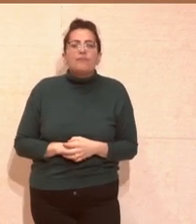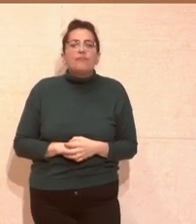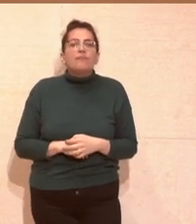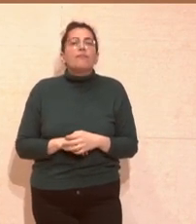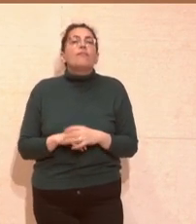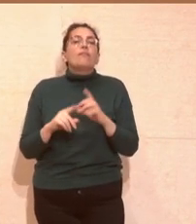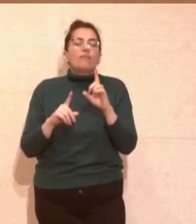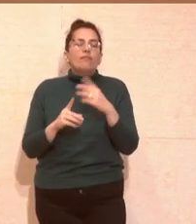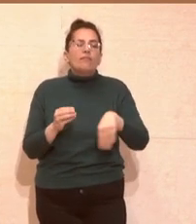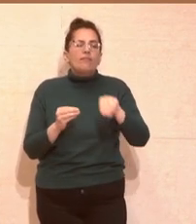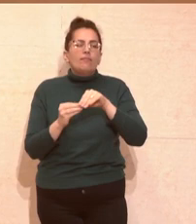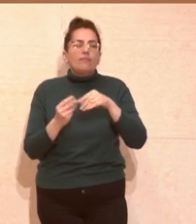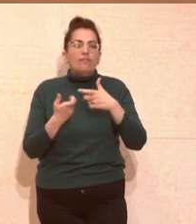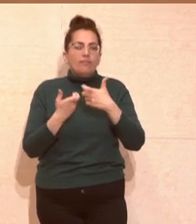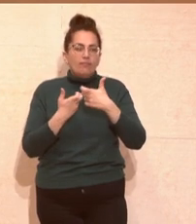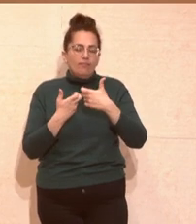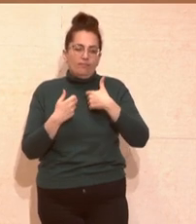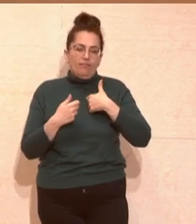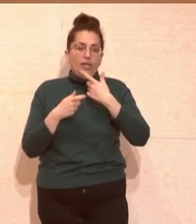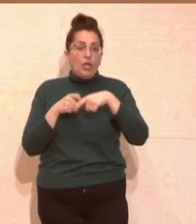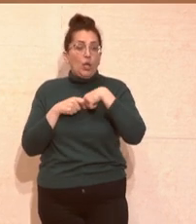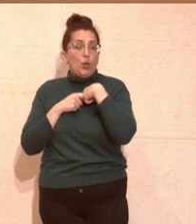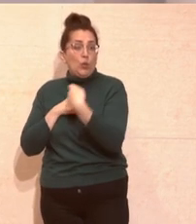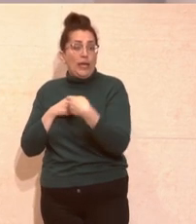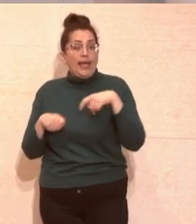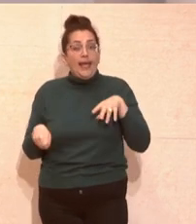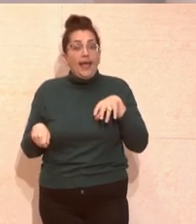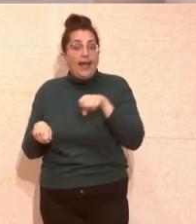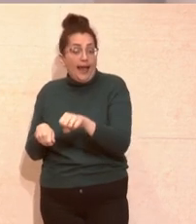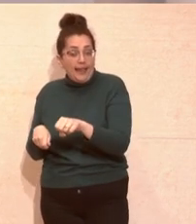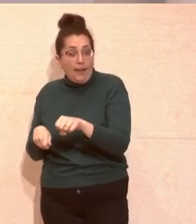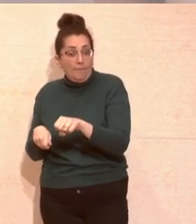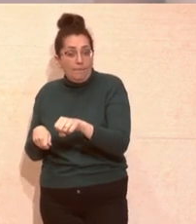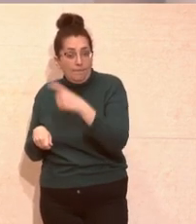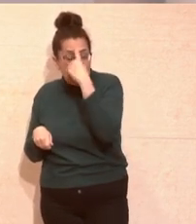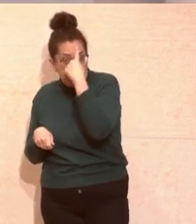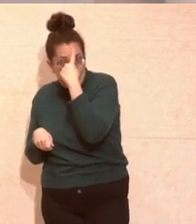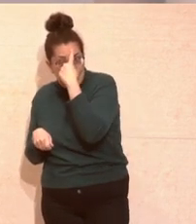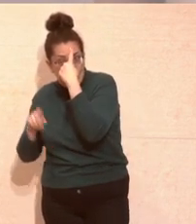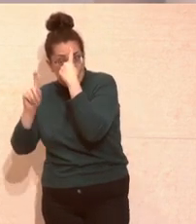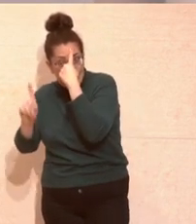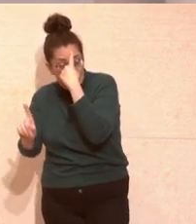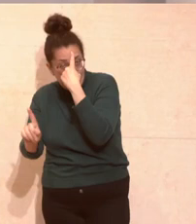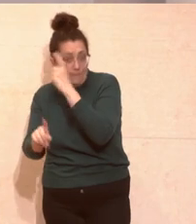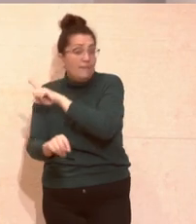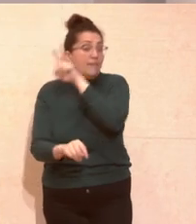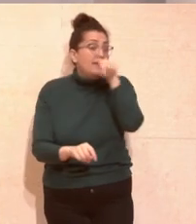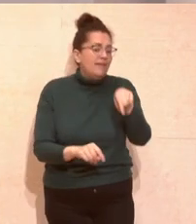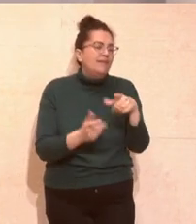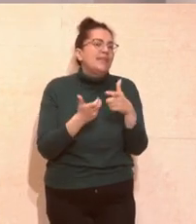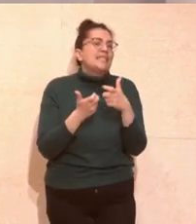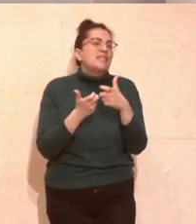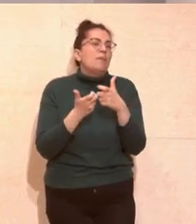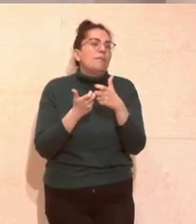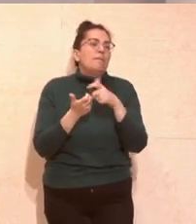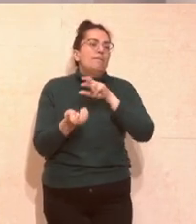on pense toujours à la récupération en termes de durée, et on ne pense pas justement que quand on est dans